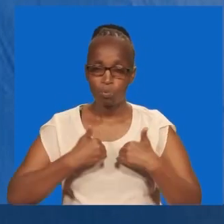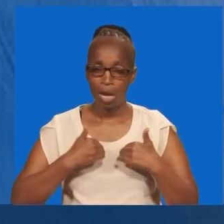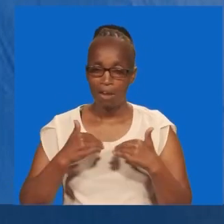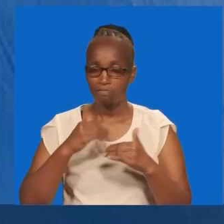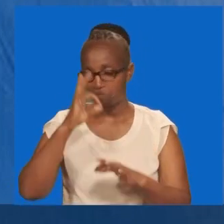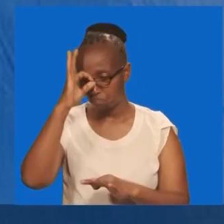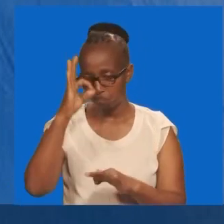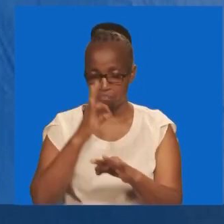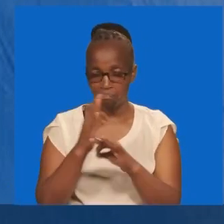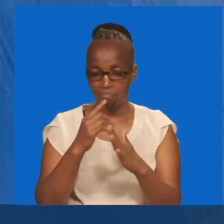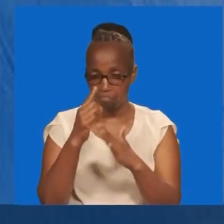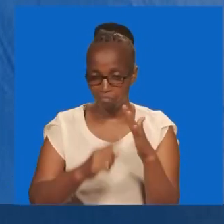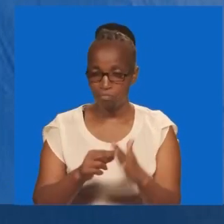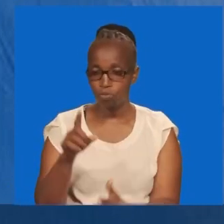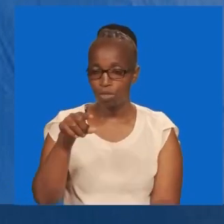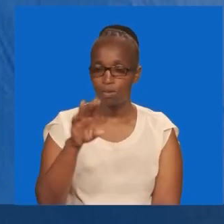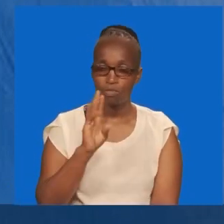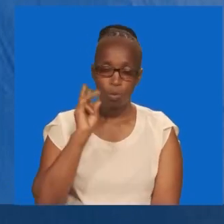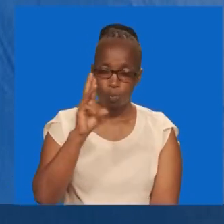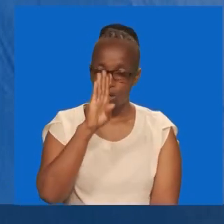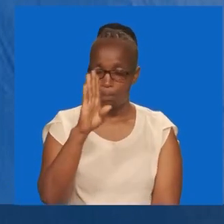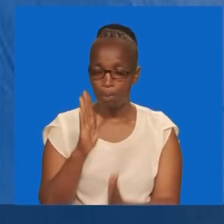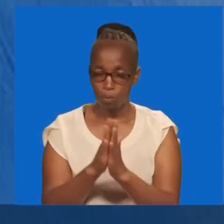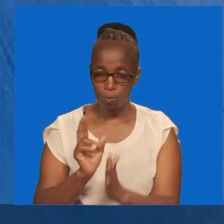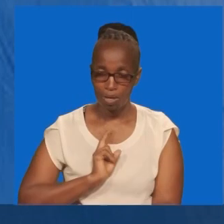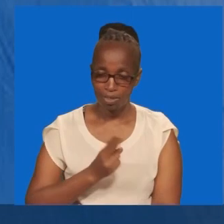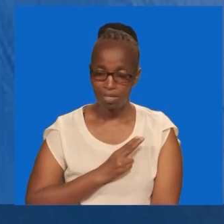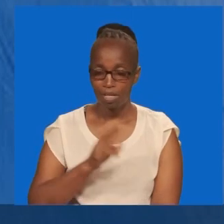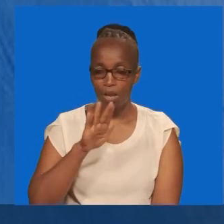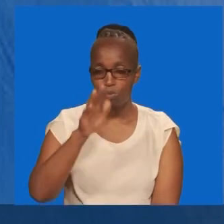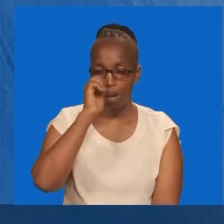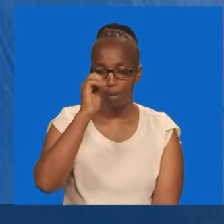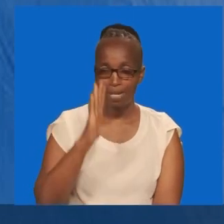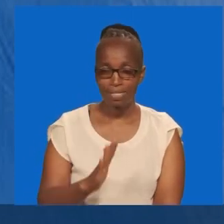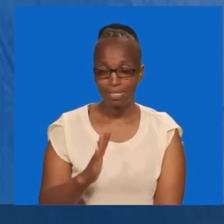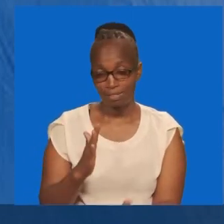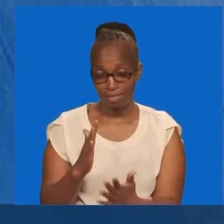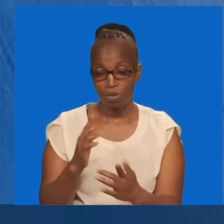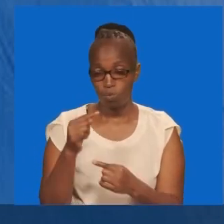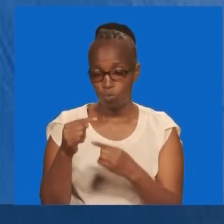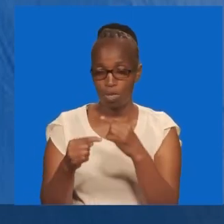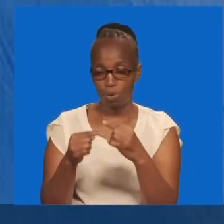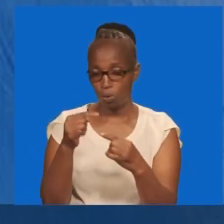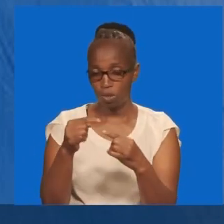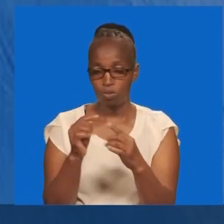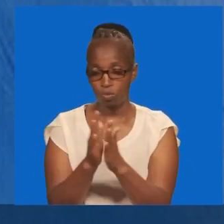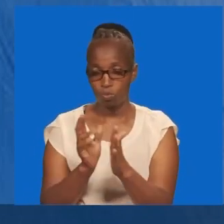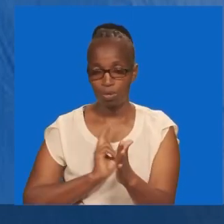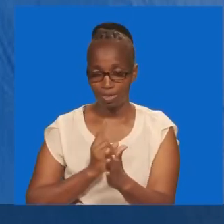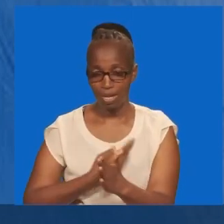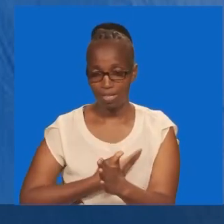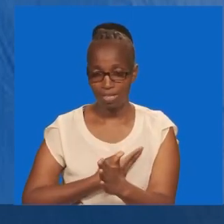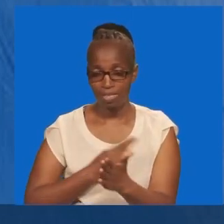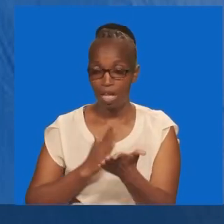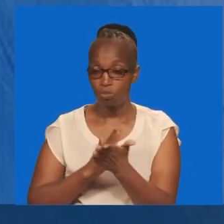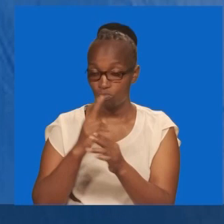yote Bwana tuna imani kuu ya kwamba utakuwa pamoja nasi, na baraka zako na neema za kila aina